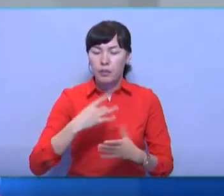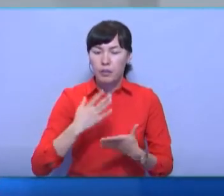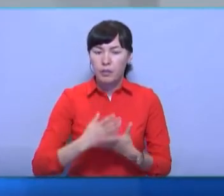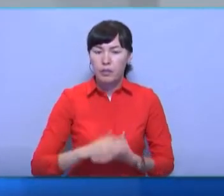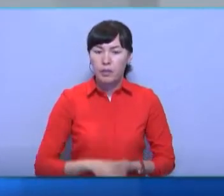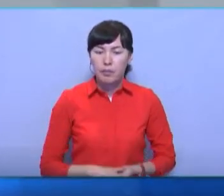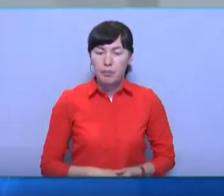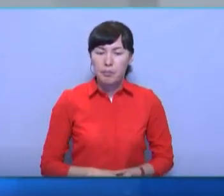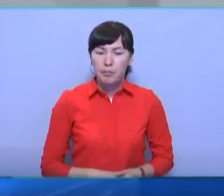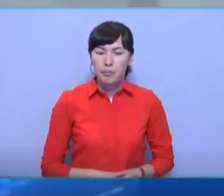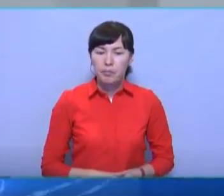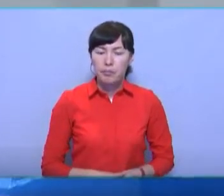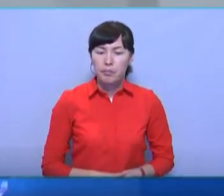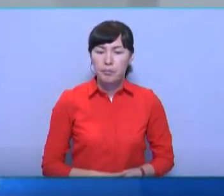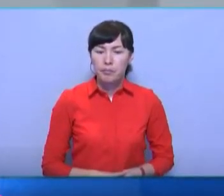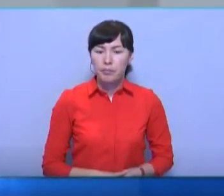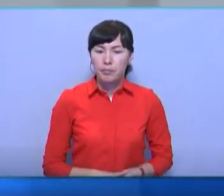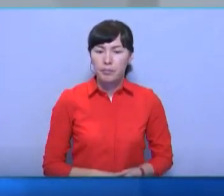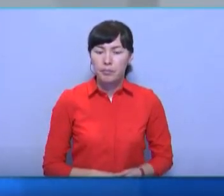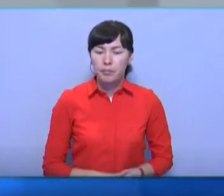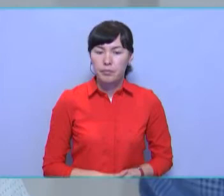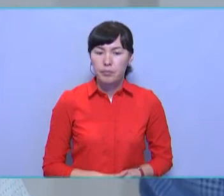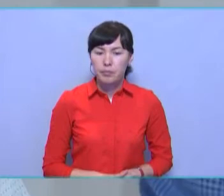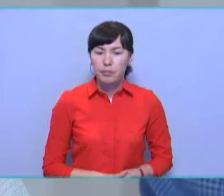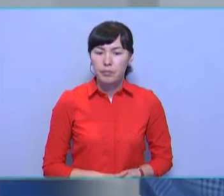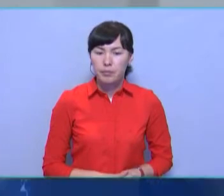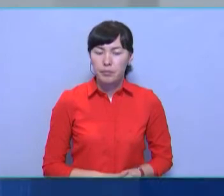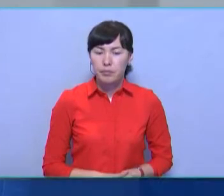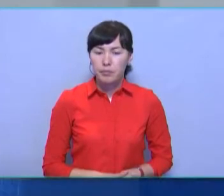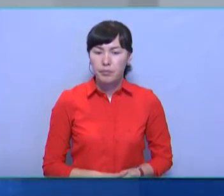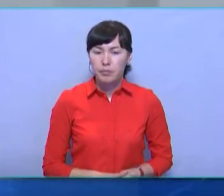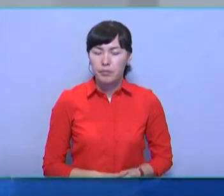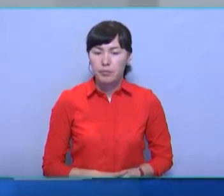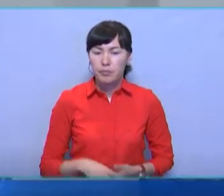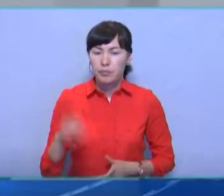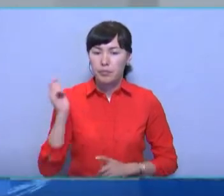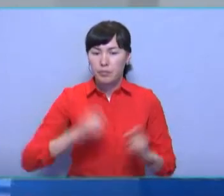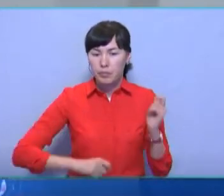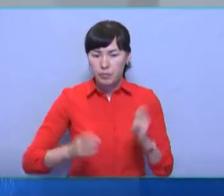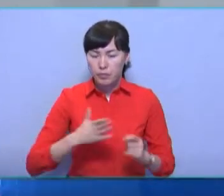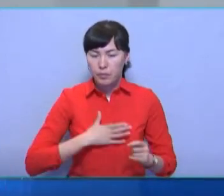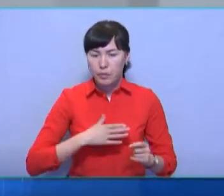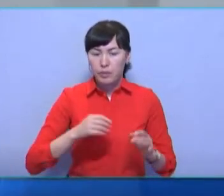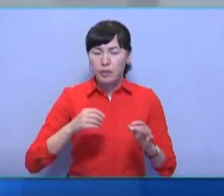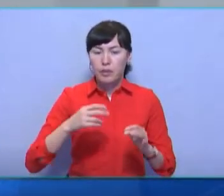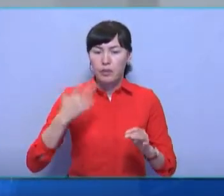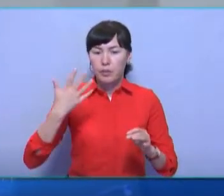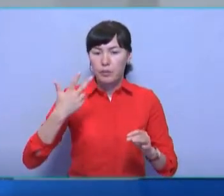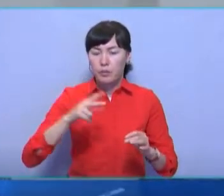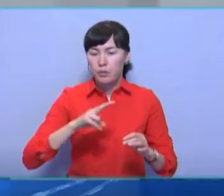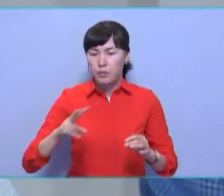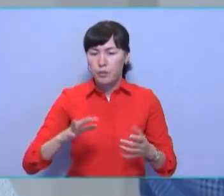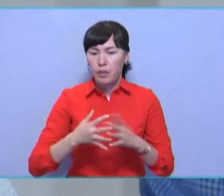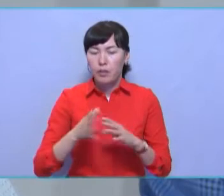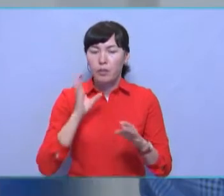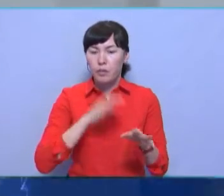Осындай жағдайлар әр ауданда бар. Кешегінде жақсы жаңбыр жауатын болса, жартақ сағат жаңбырдың ішінде қаншама ауыл су